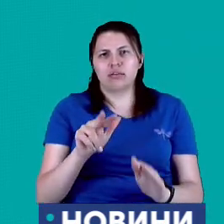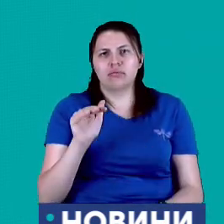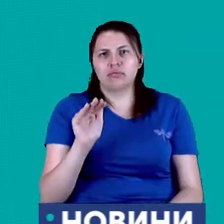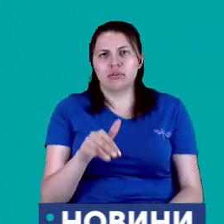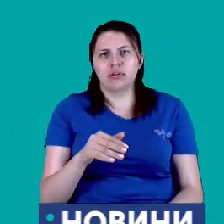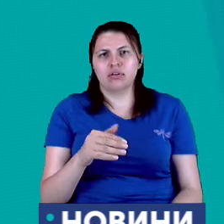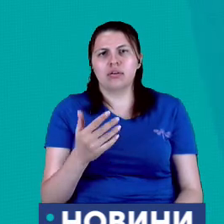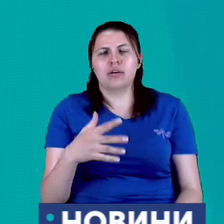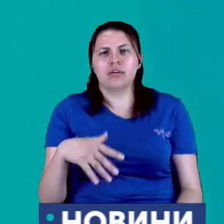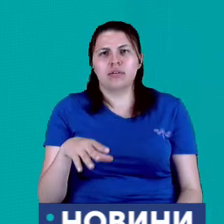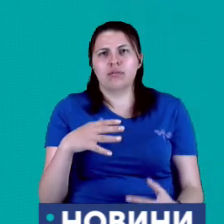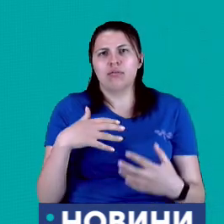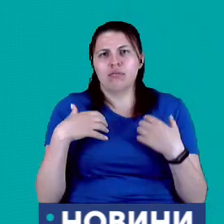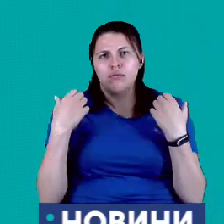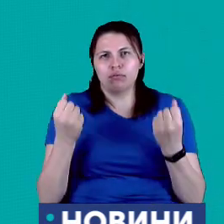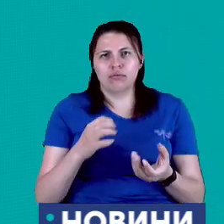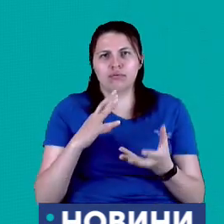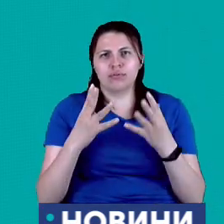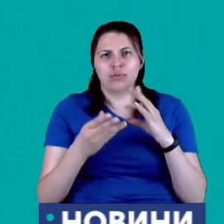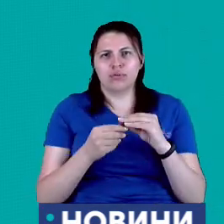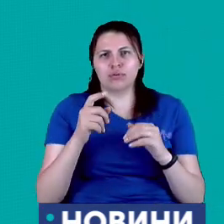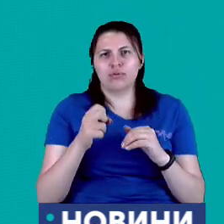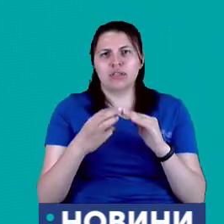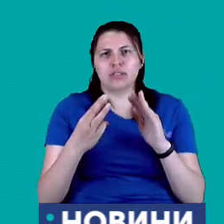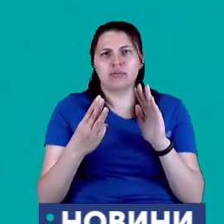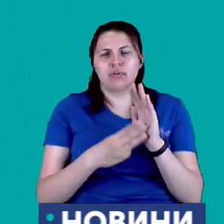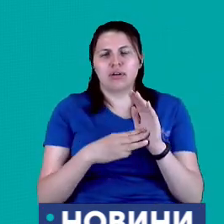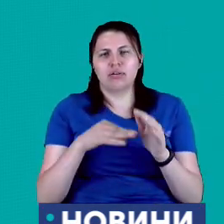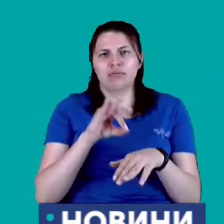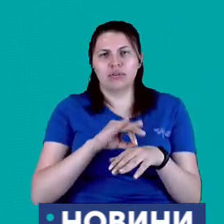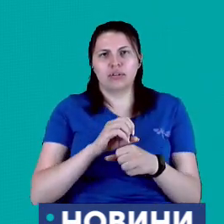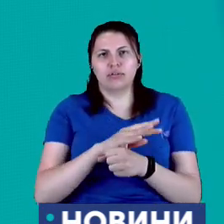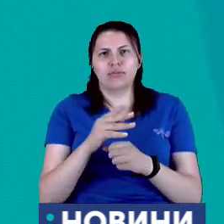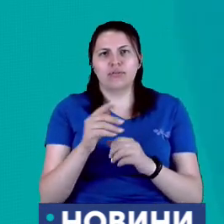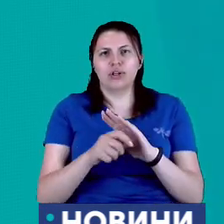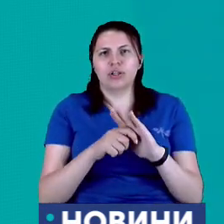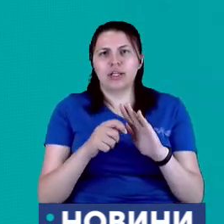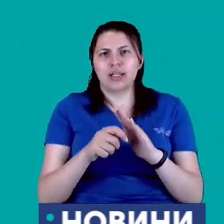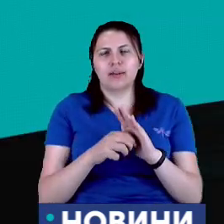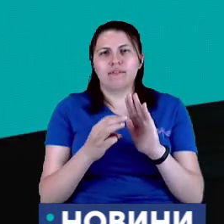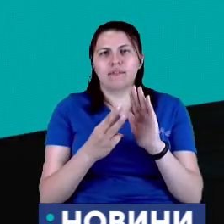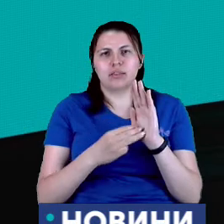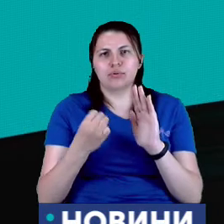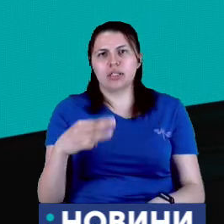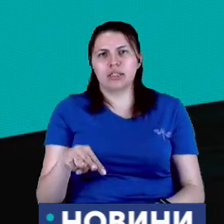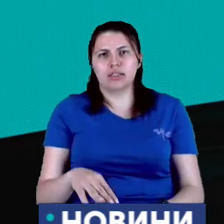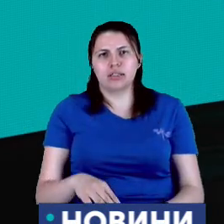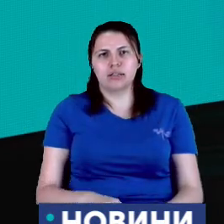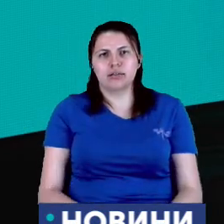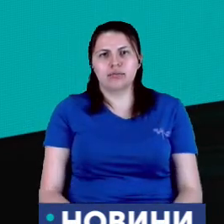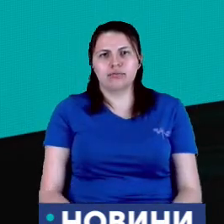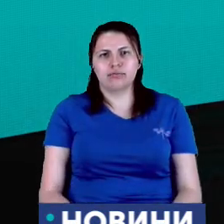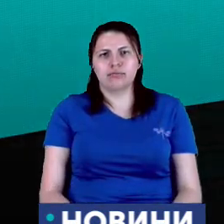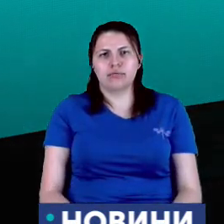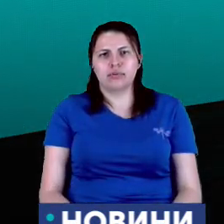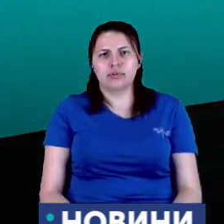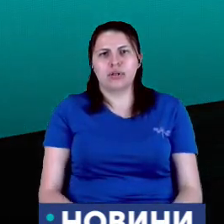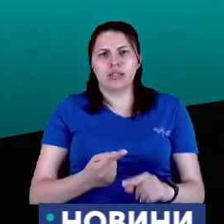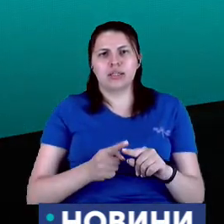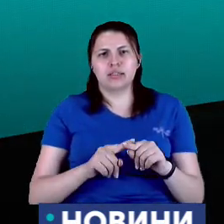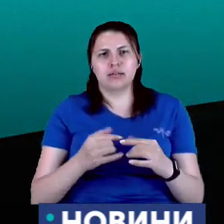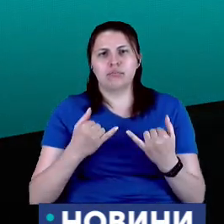в Луганській області 118 хворих на коронавірус, в Донецькій – 830. На цьому в мене все. Більше